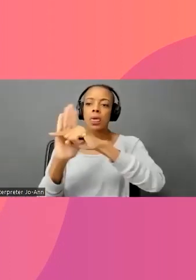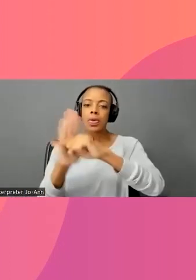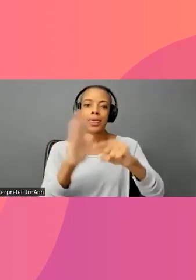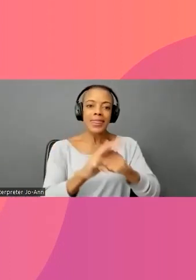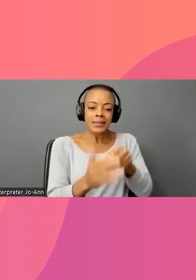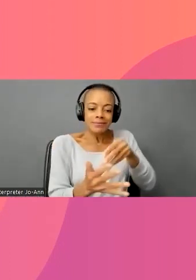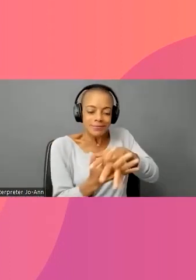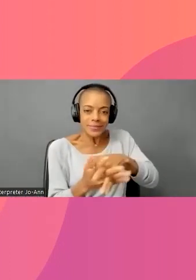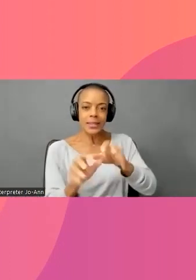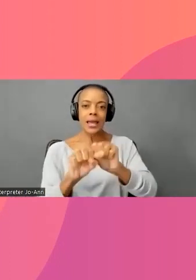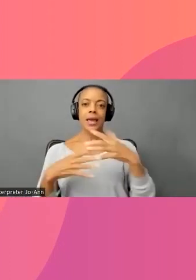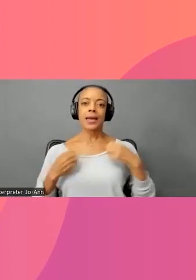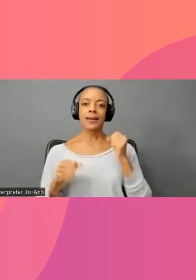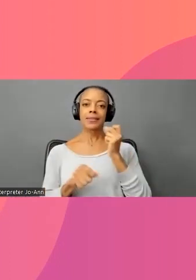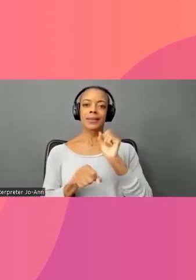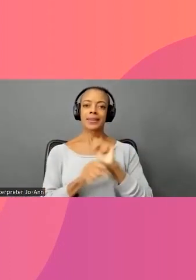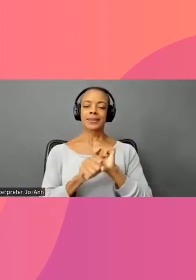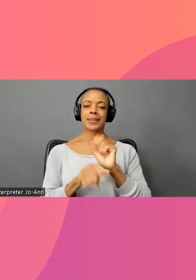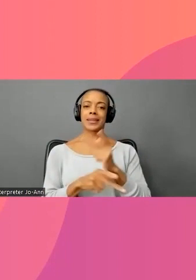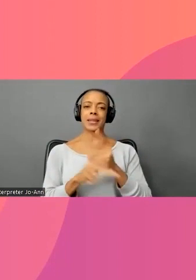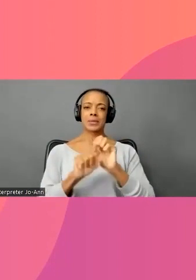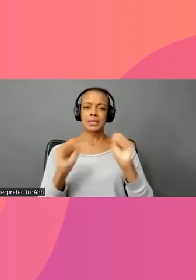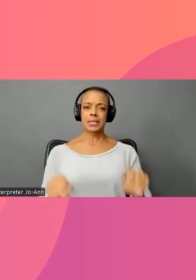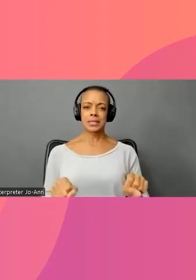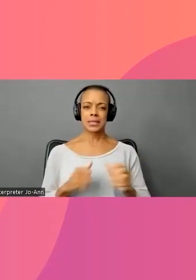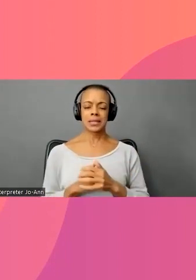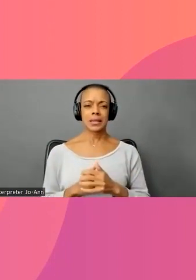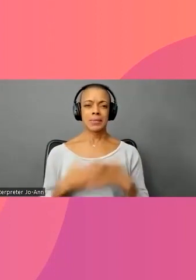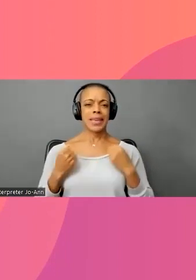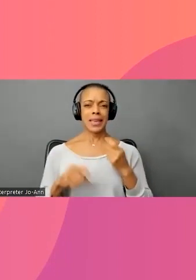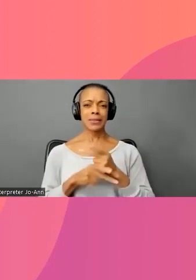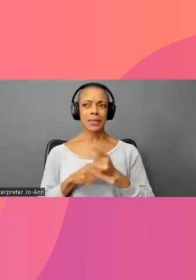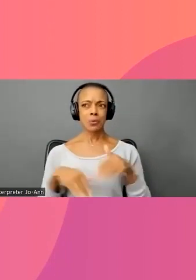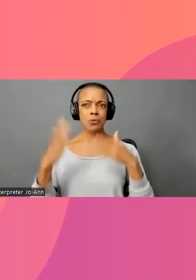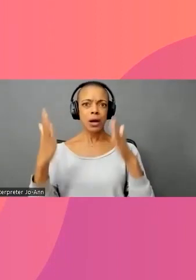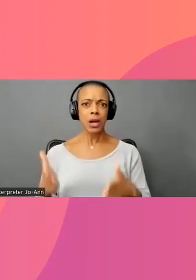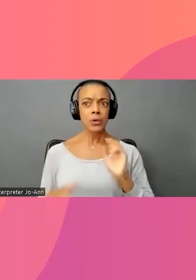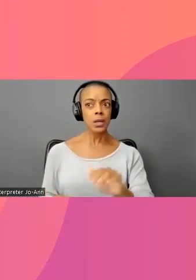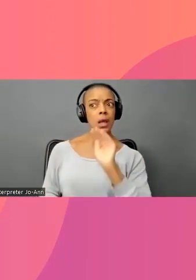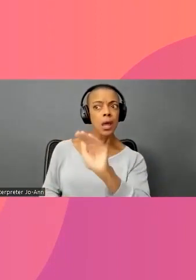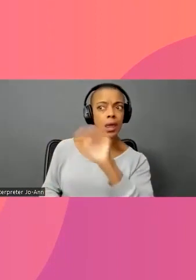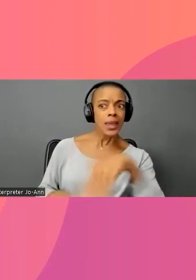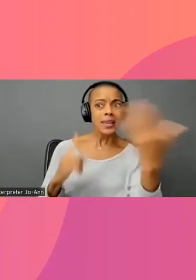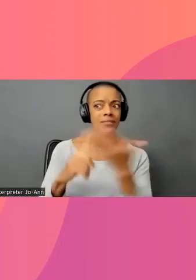bonne vie serait pour eux d'avoir accès à tous les services de soins de santé.